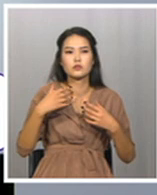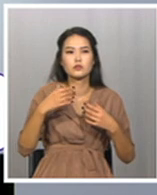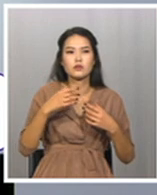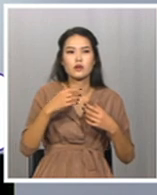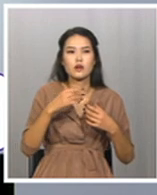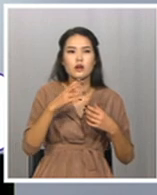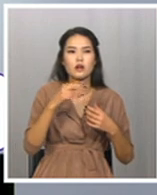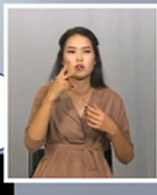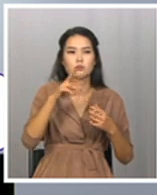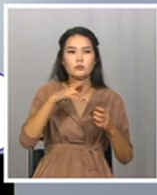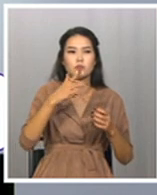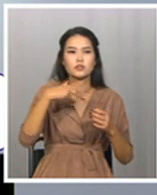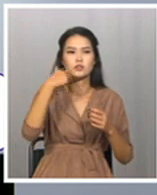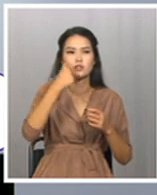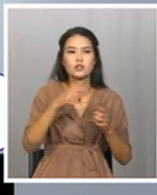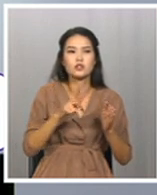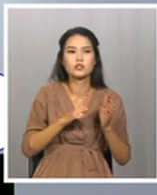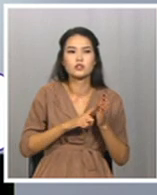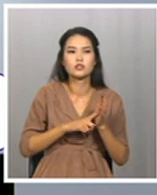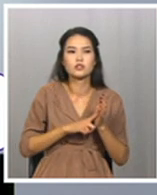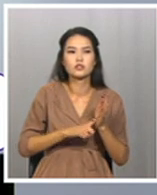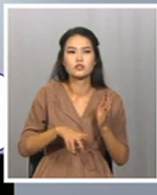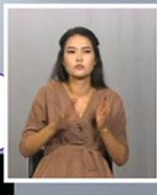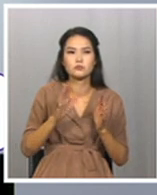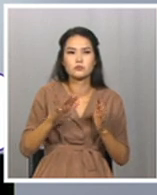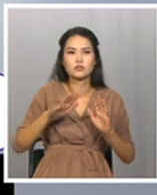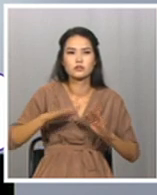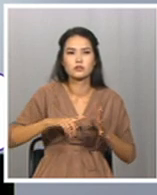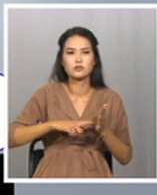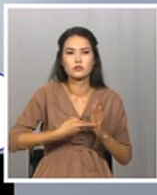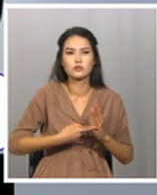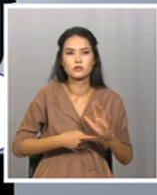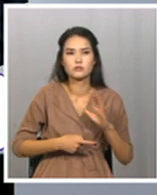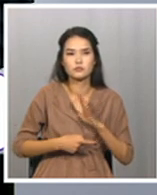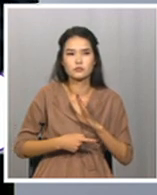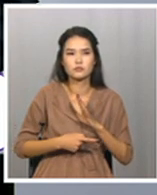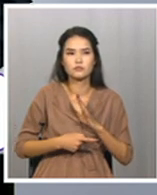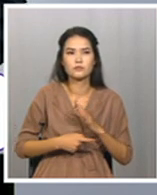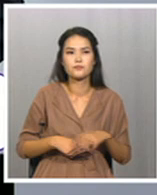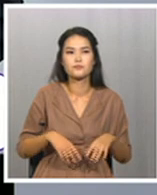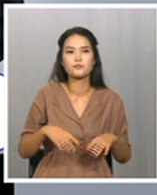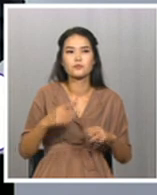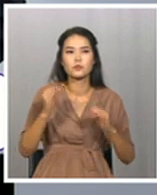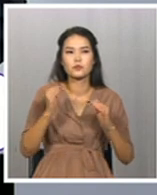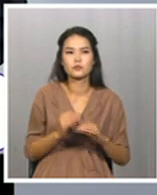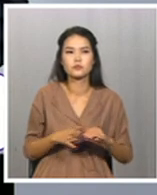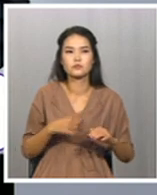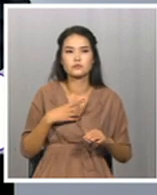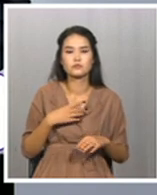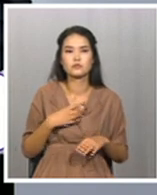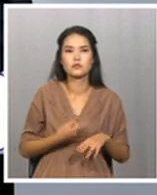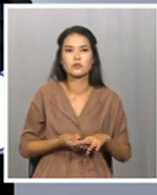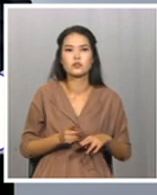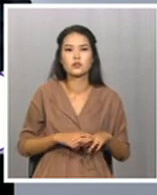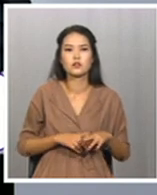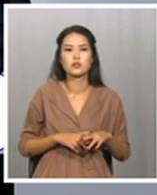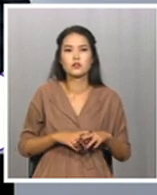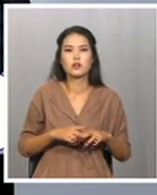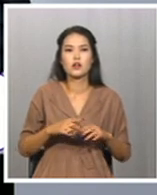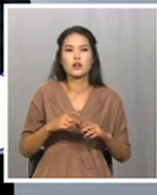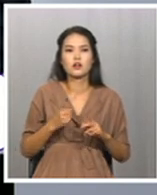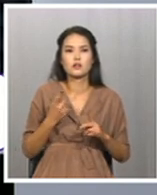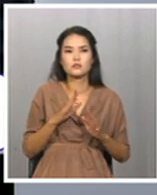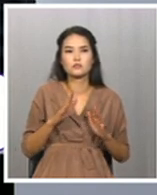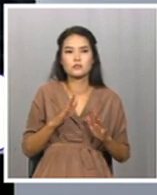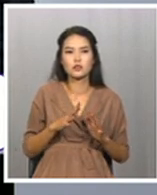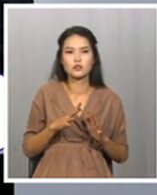ал 2018 дерек бойынша ол 74-ші орынға бірден түсіп кеткен. Яғни бірнеше сатыға жылдам қысқа уақыттың ішінде